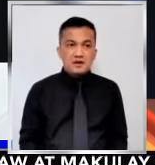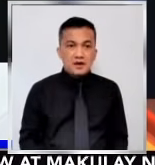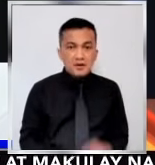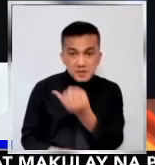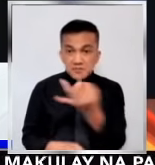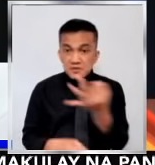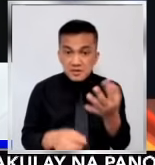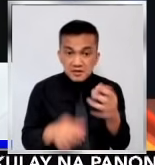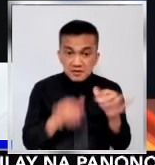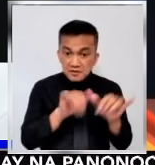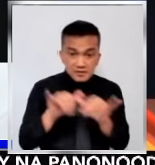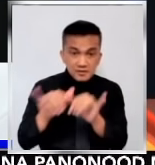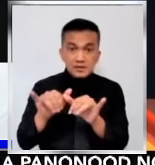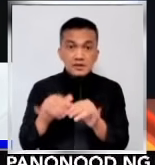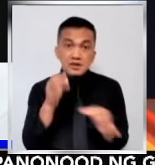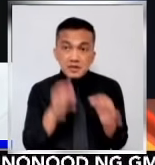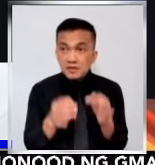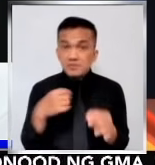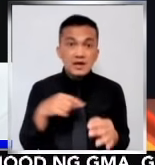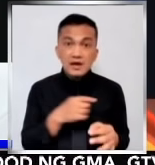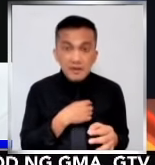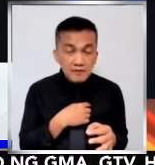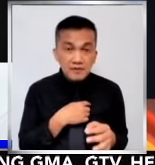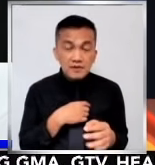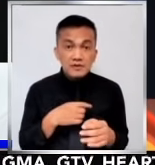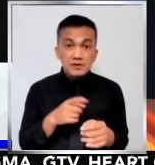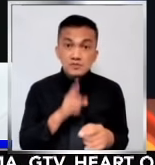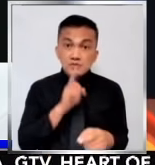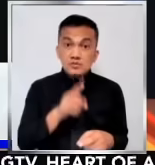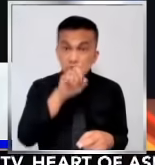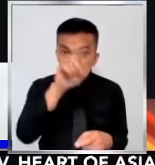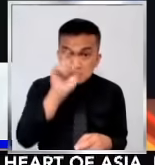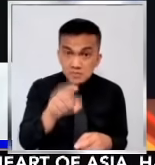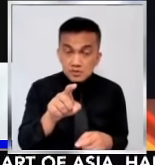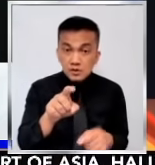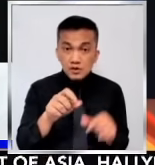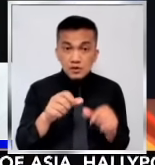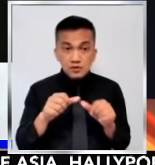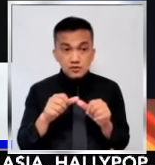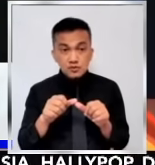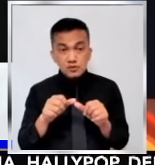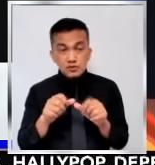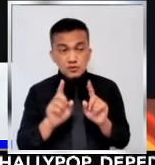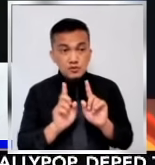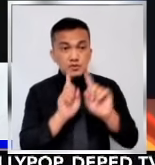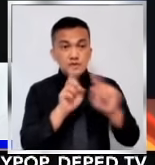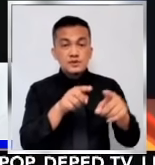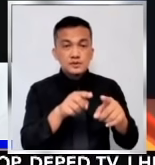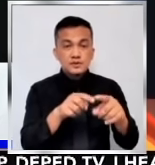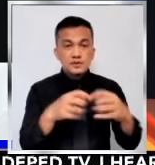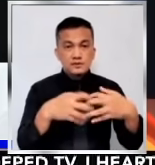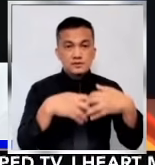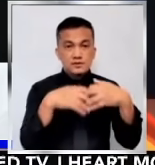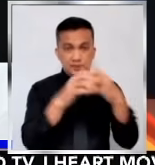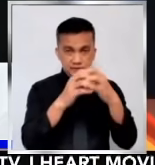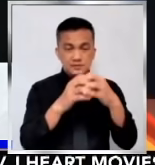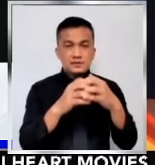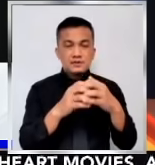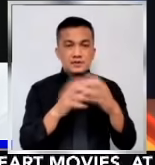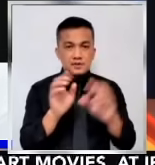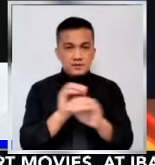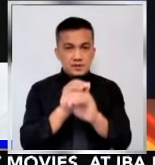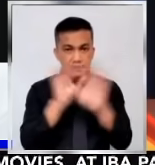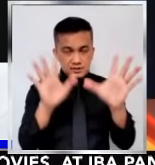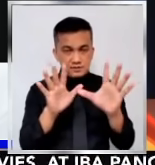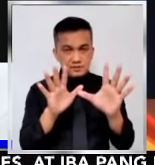po nga ba ay patungo na doon sa path of recovery. At malinaw naman po ang paninindigan natin